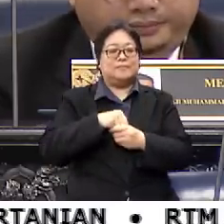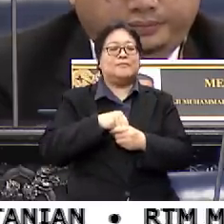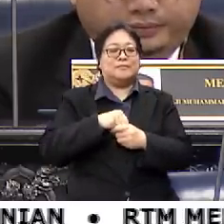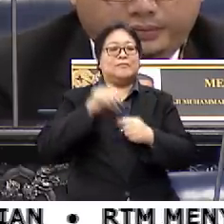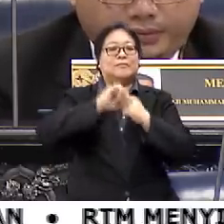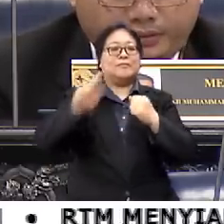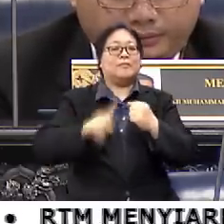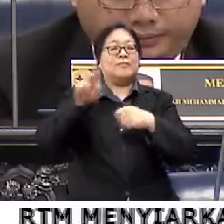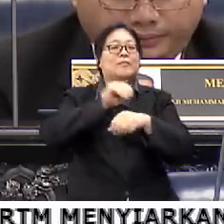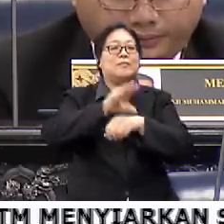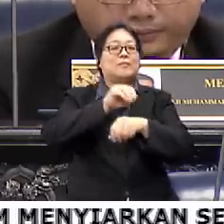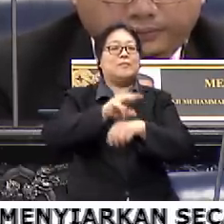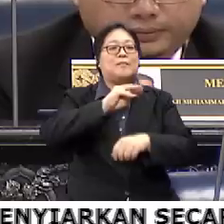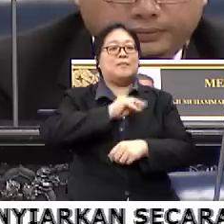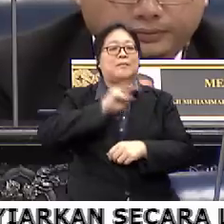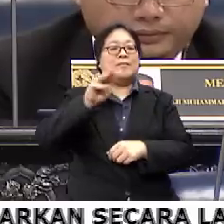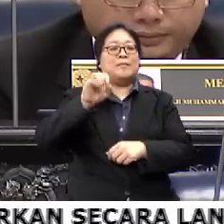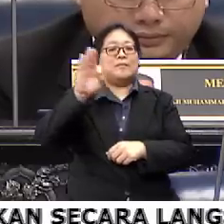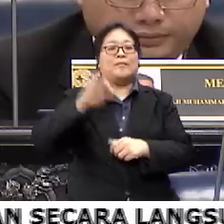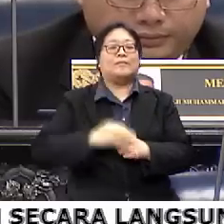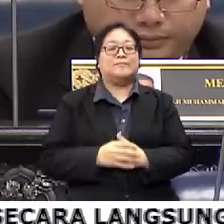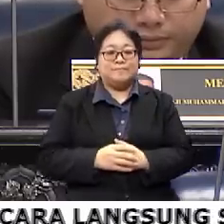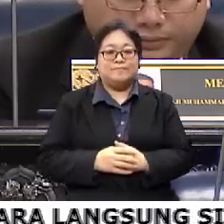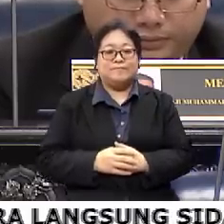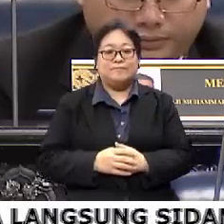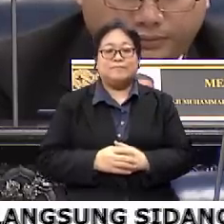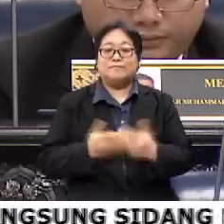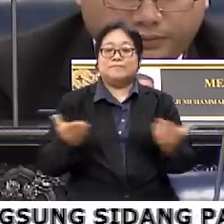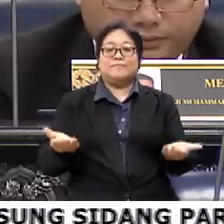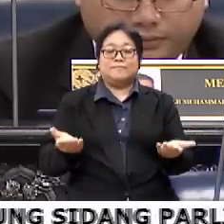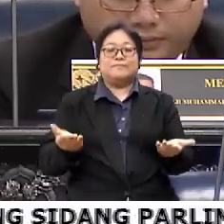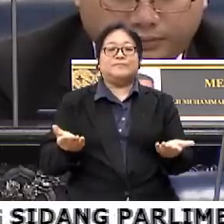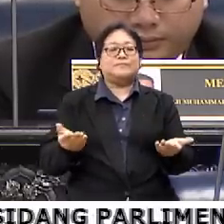jawatan kuasa penasihat kepada Menteri Kewangan. Adakah ini,